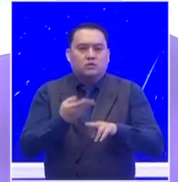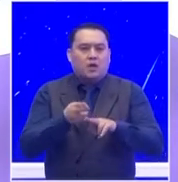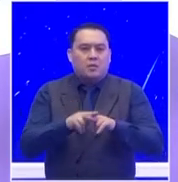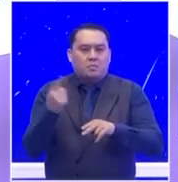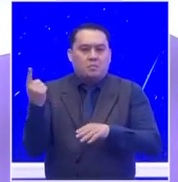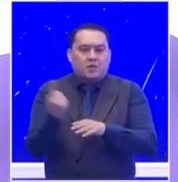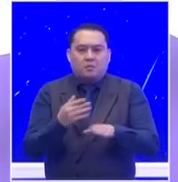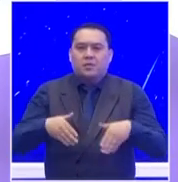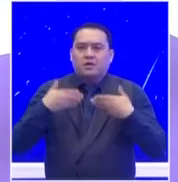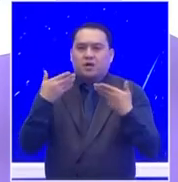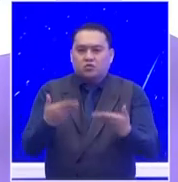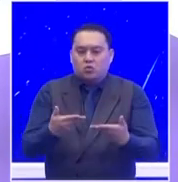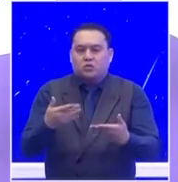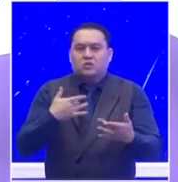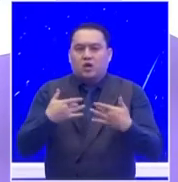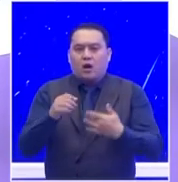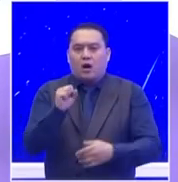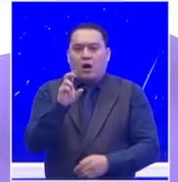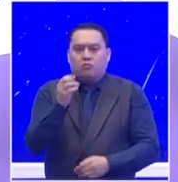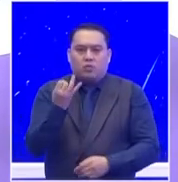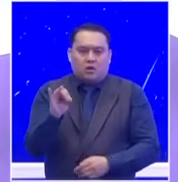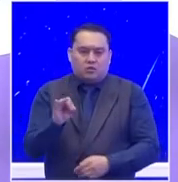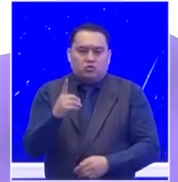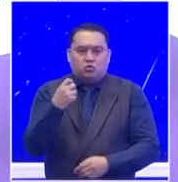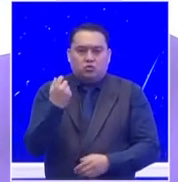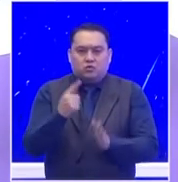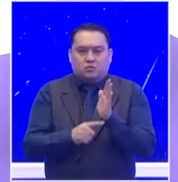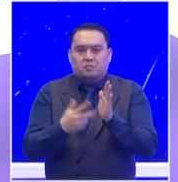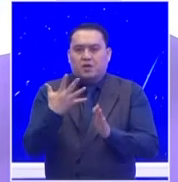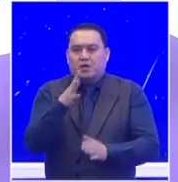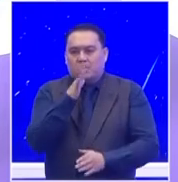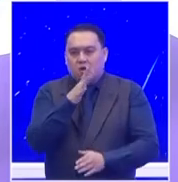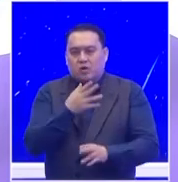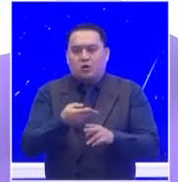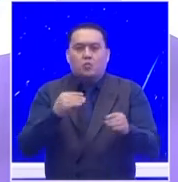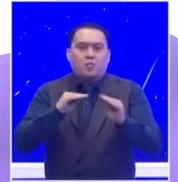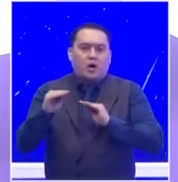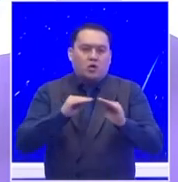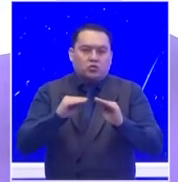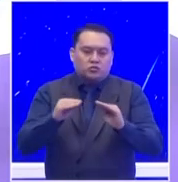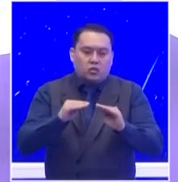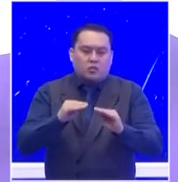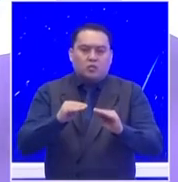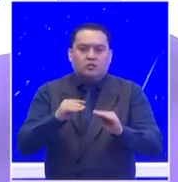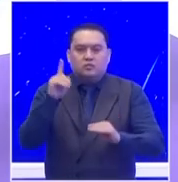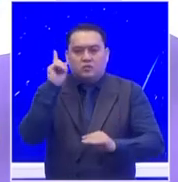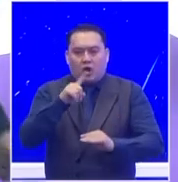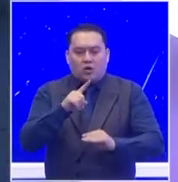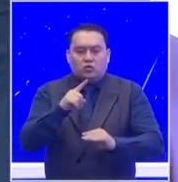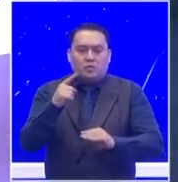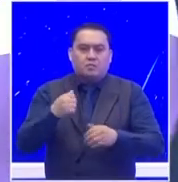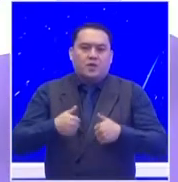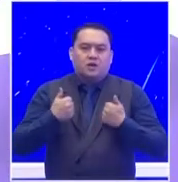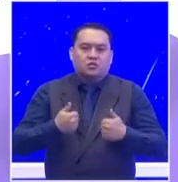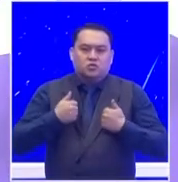самыми первыми презентует спектакль, приуроченный к 175-летию Абая. Конечно, постановка идет уже не первый год, но режиссер-постановщик